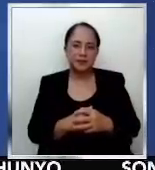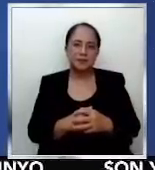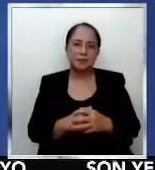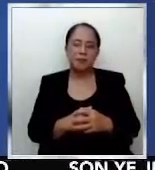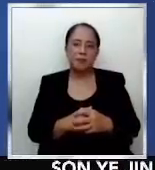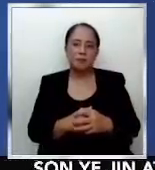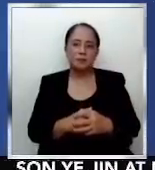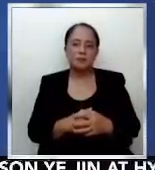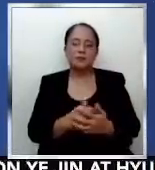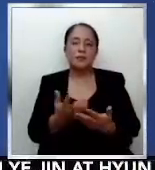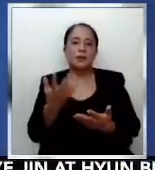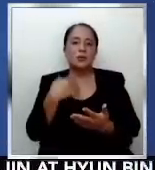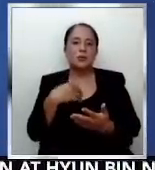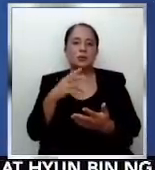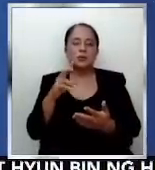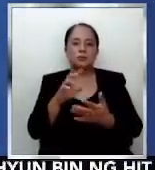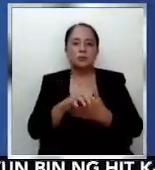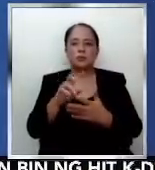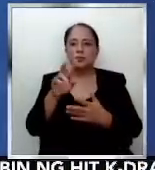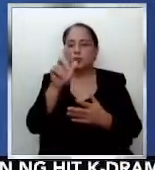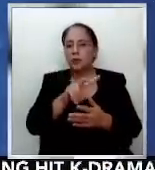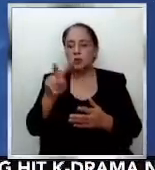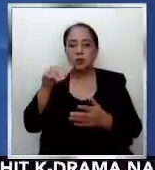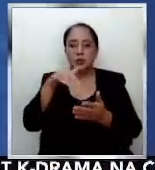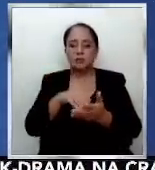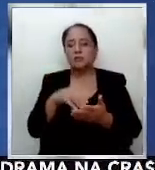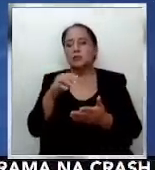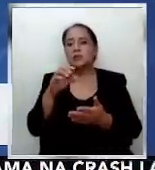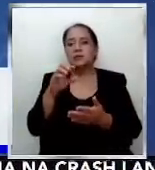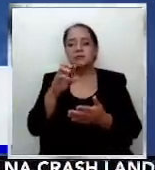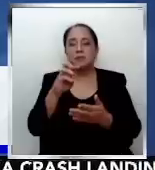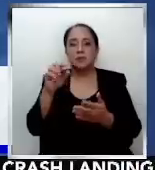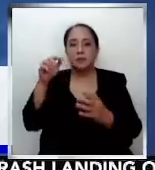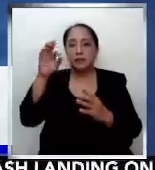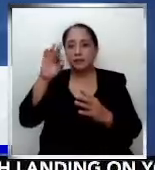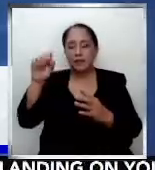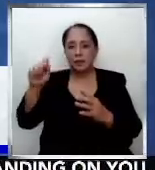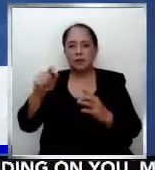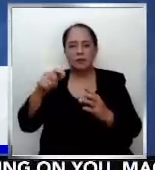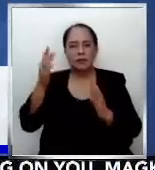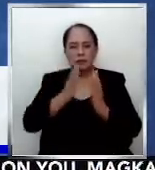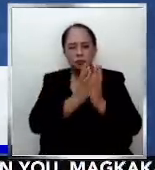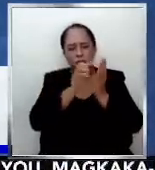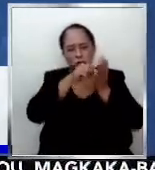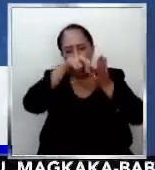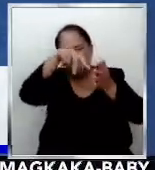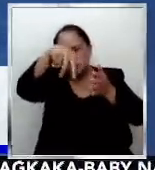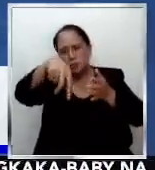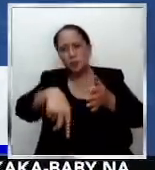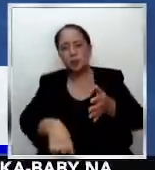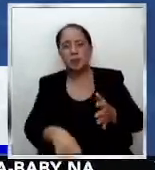Sa lalim na 22,621 feet, ito na ang may tuturing na pinakamalalim na wreck na na-survey at na-identify ng mga underwater